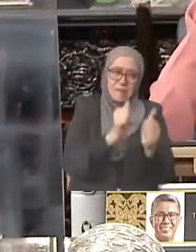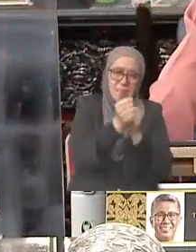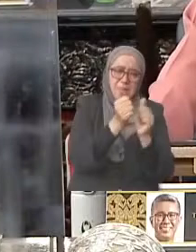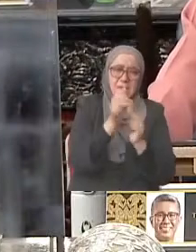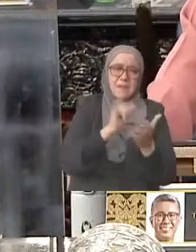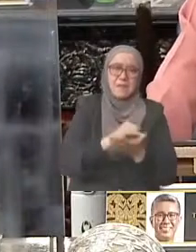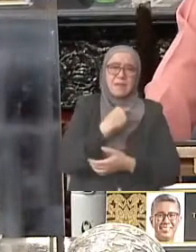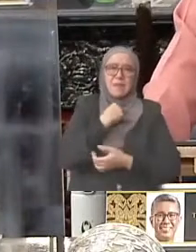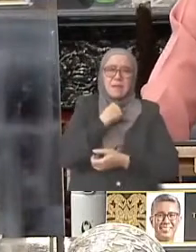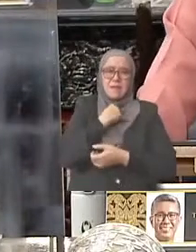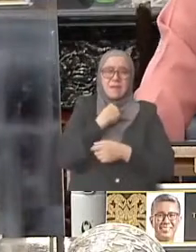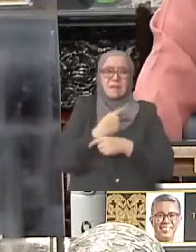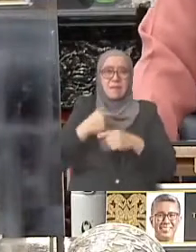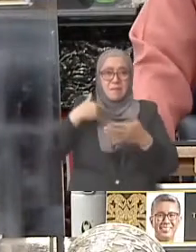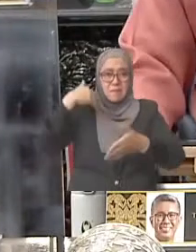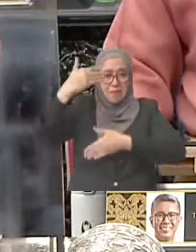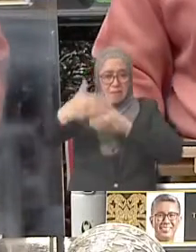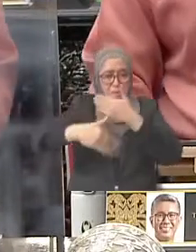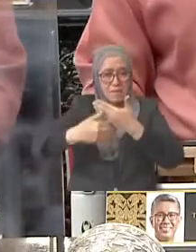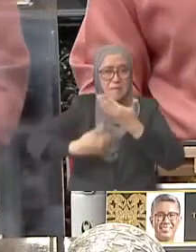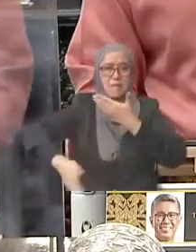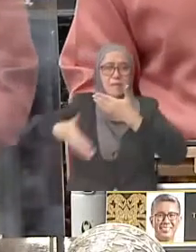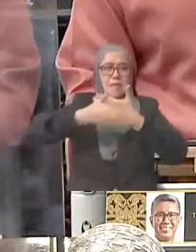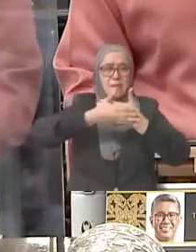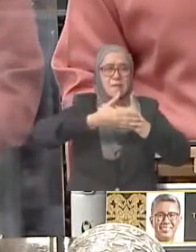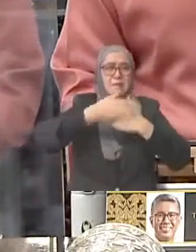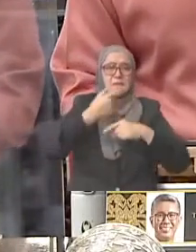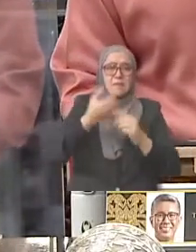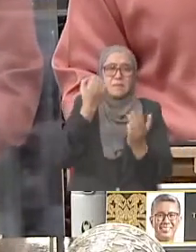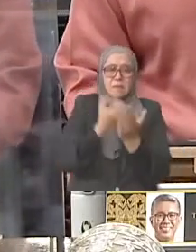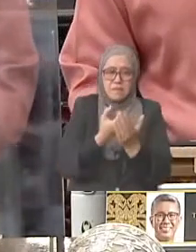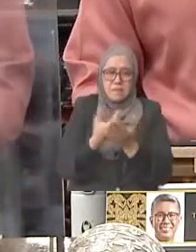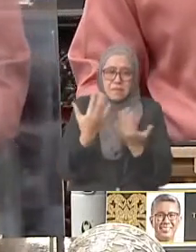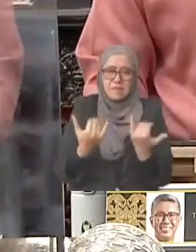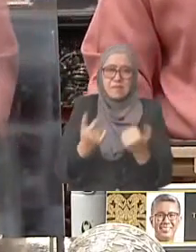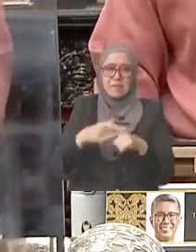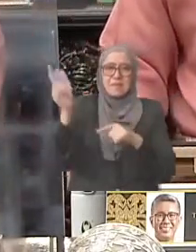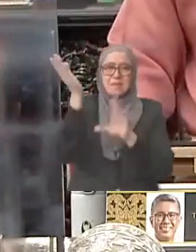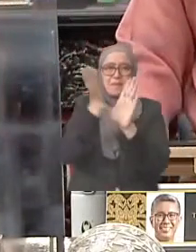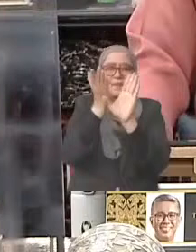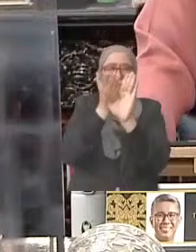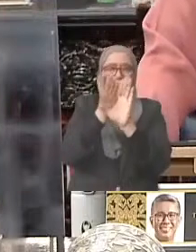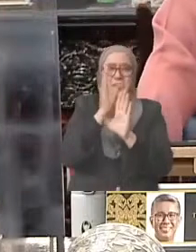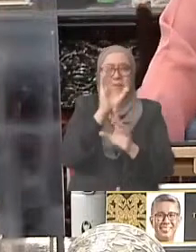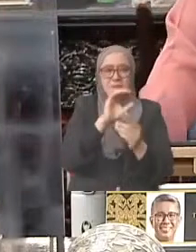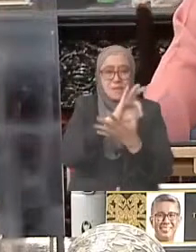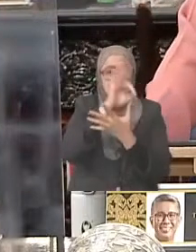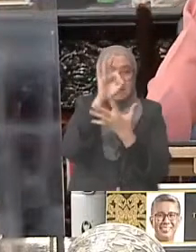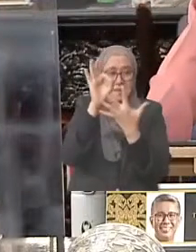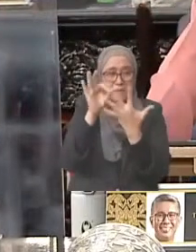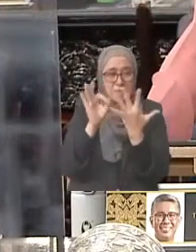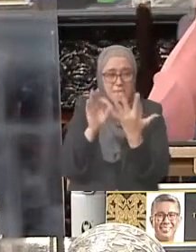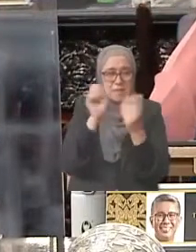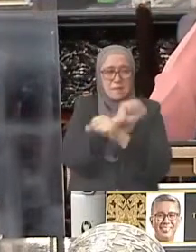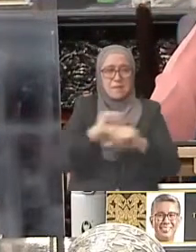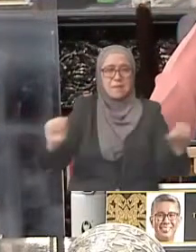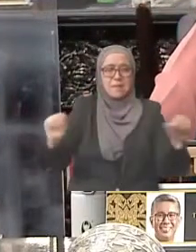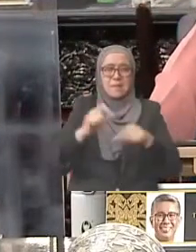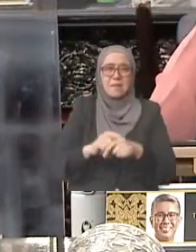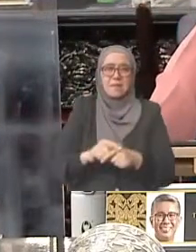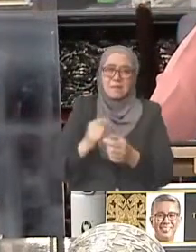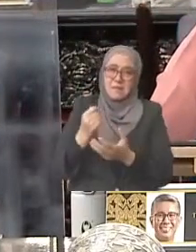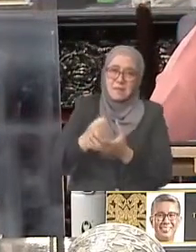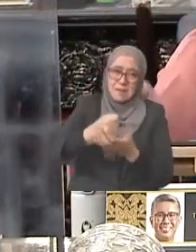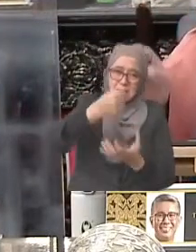Untuk meringankan keperluan keuangan pengusaha Daeng simpanan nasional akan menyediakan dana pembiayaan hingga 50juta